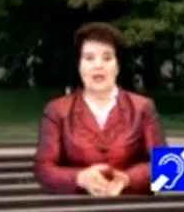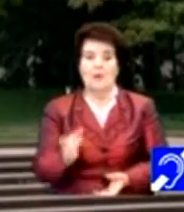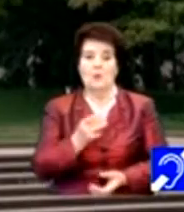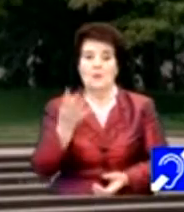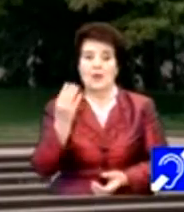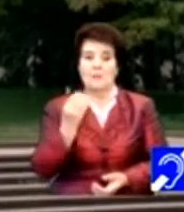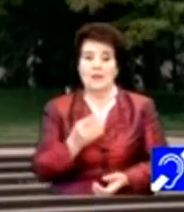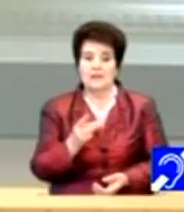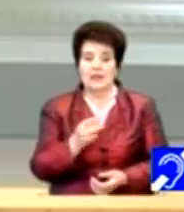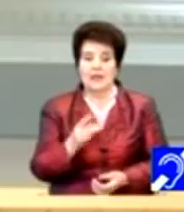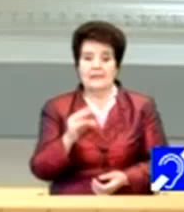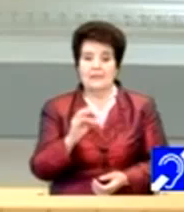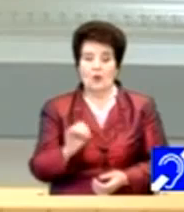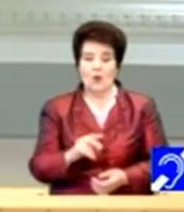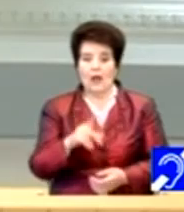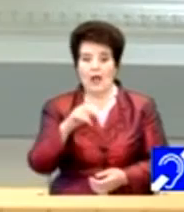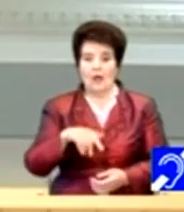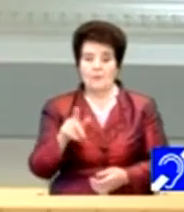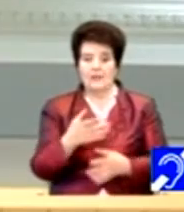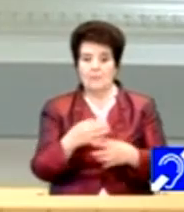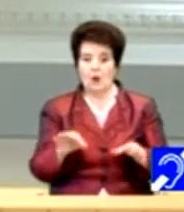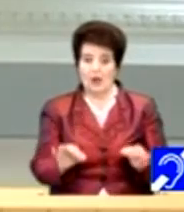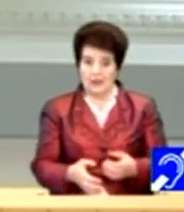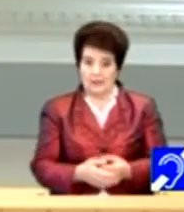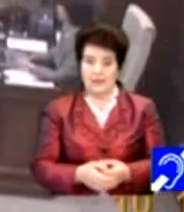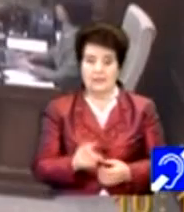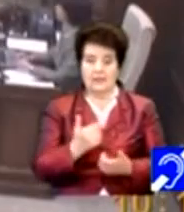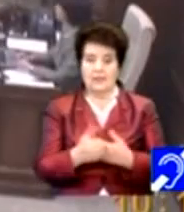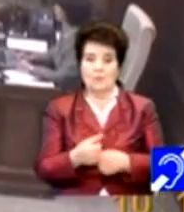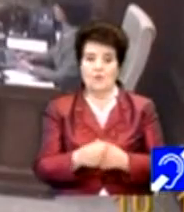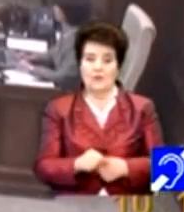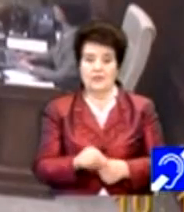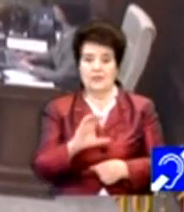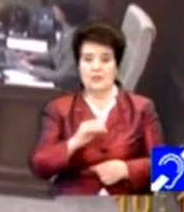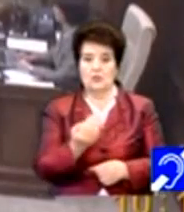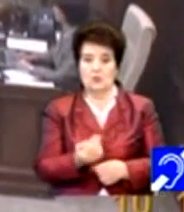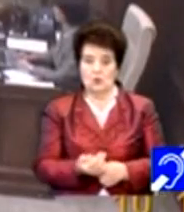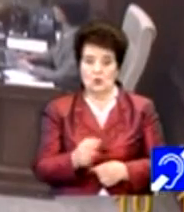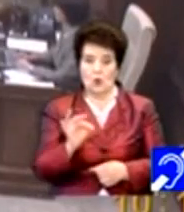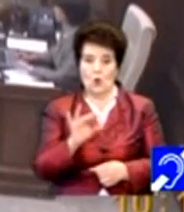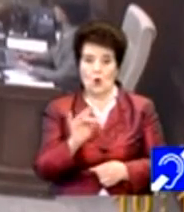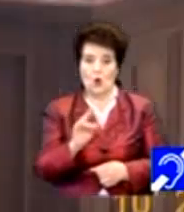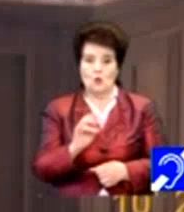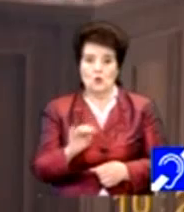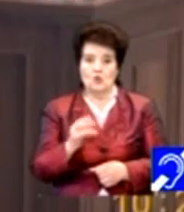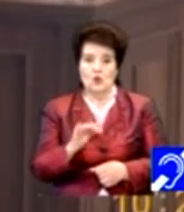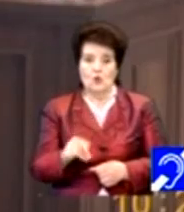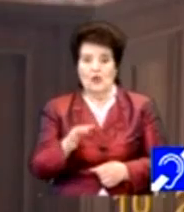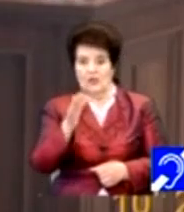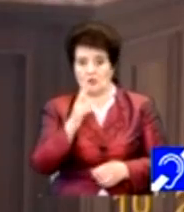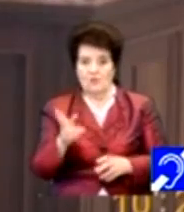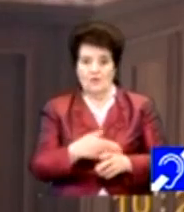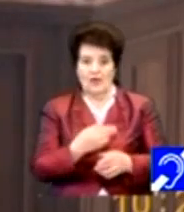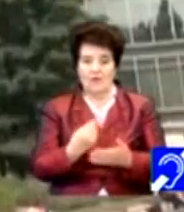Republica Moldova riscă să clacheze din nou la capitolul democrație. O serie de modificări propuse de socialiști la legea ONG-urilor ar putea lăsa Chișinăul